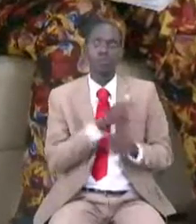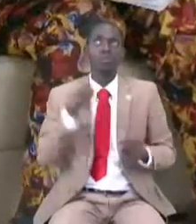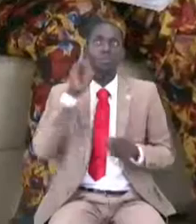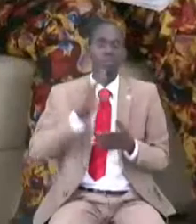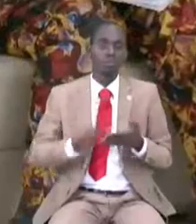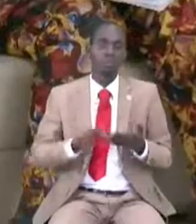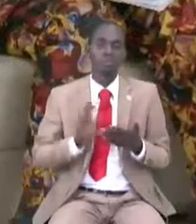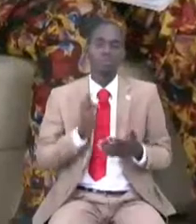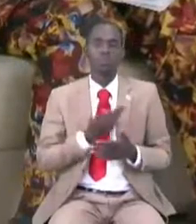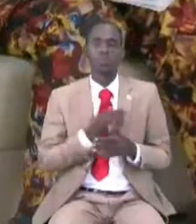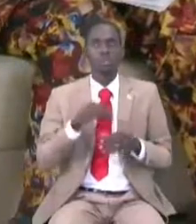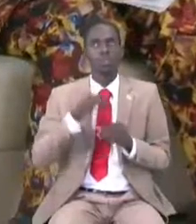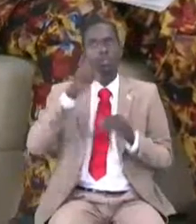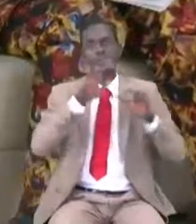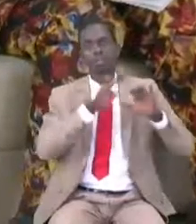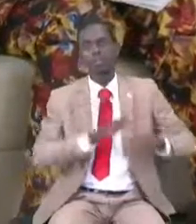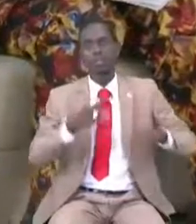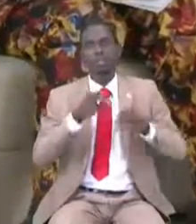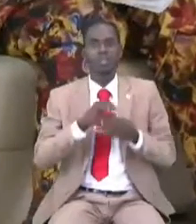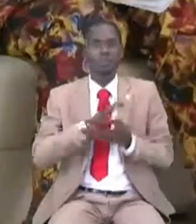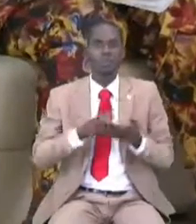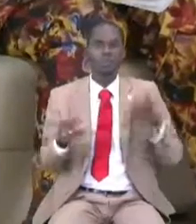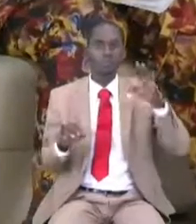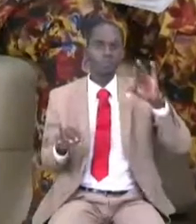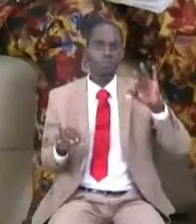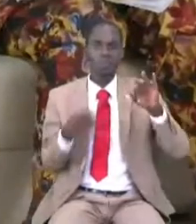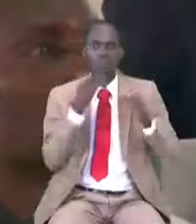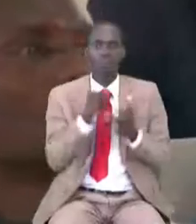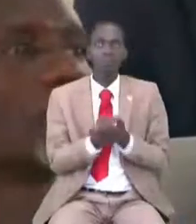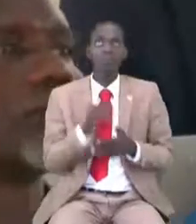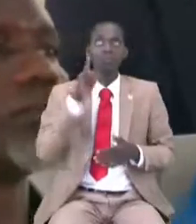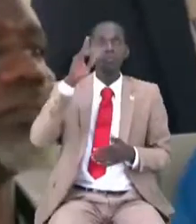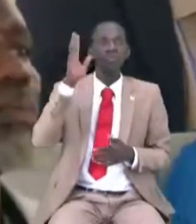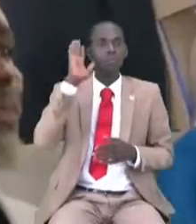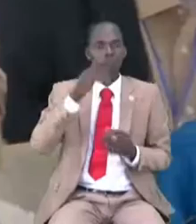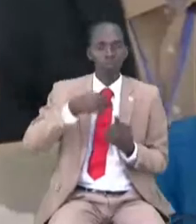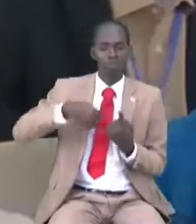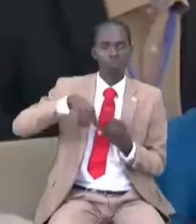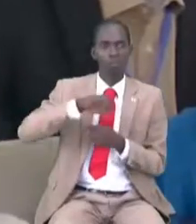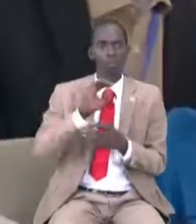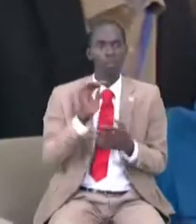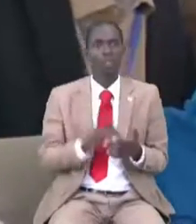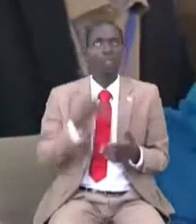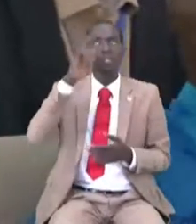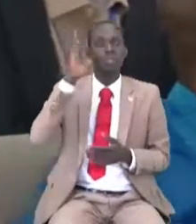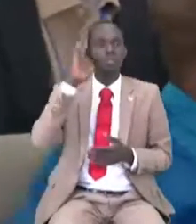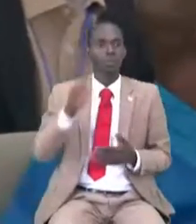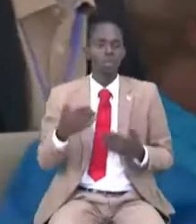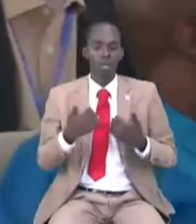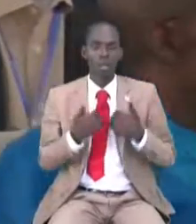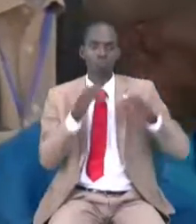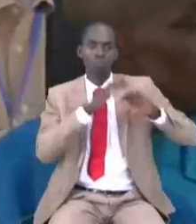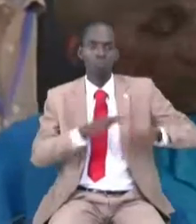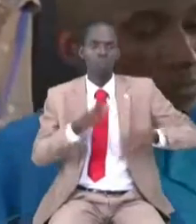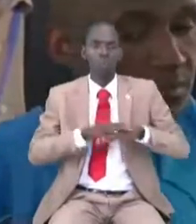compassion de nous. Il mettra sous ses pieds nos iniquités. Tu jetteras au fond de la mer